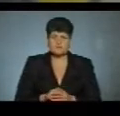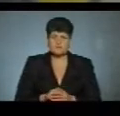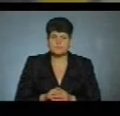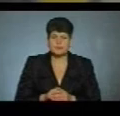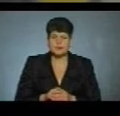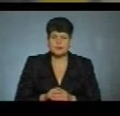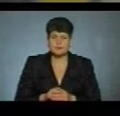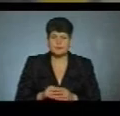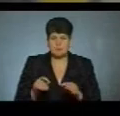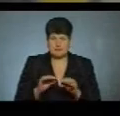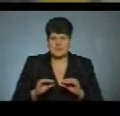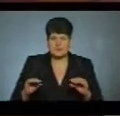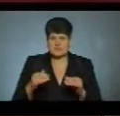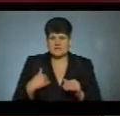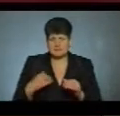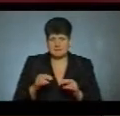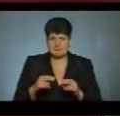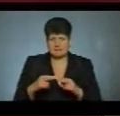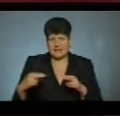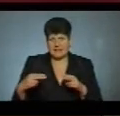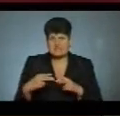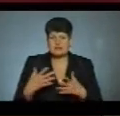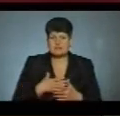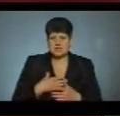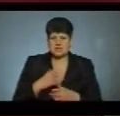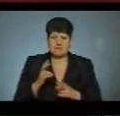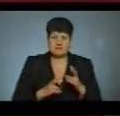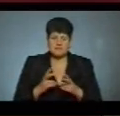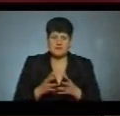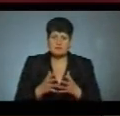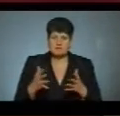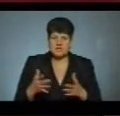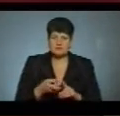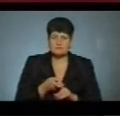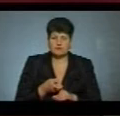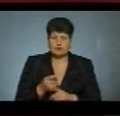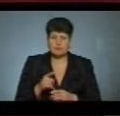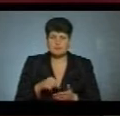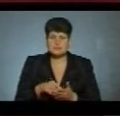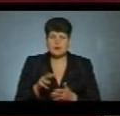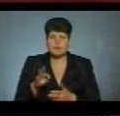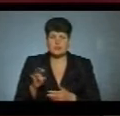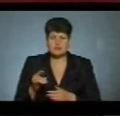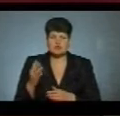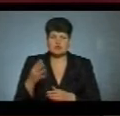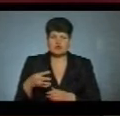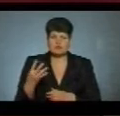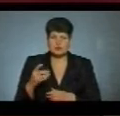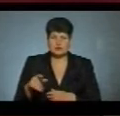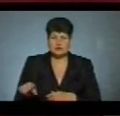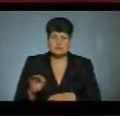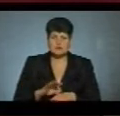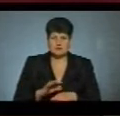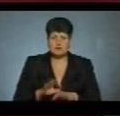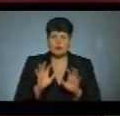білизна теж від наших підприємців. Найбільше інфікованих у місті Монастириська – 44 людини. Захворів і